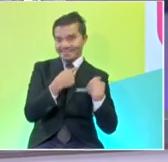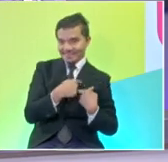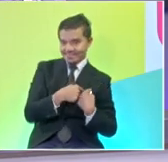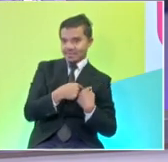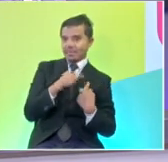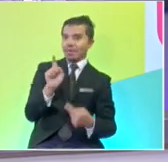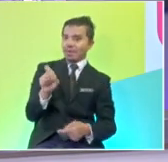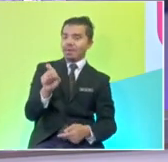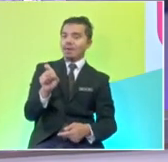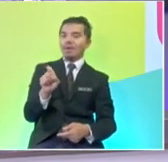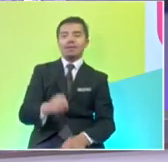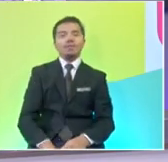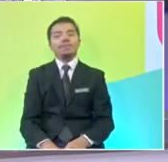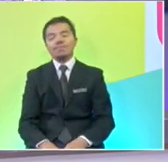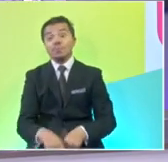Karena